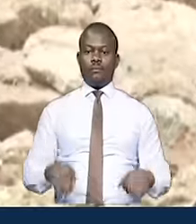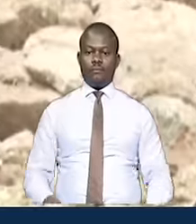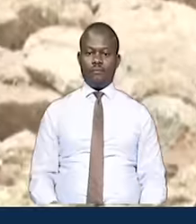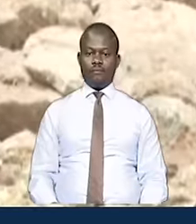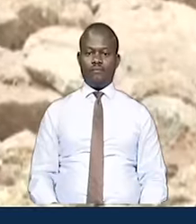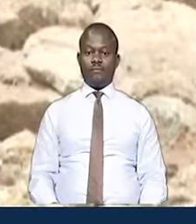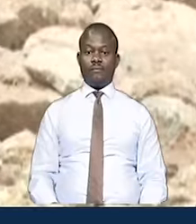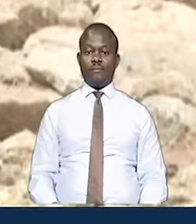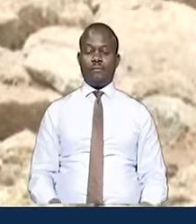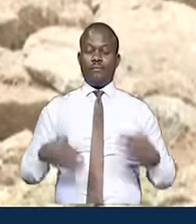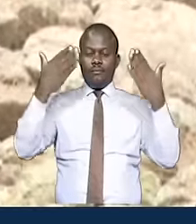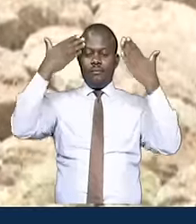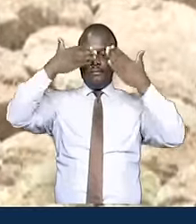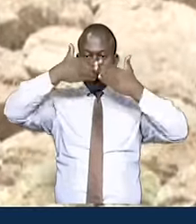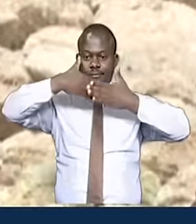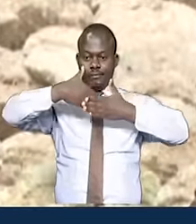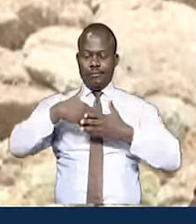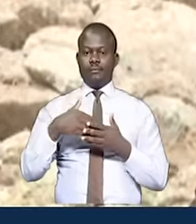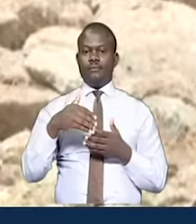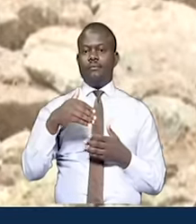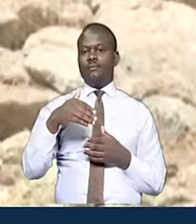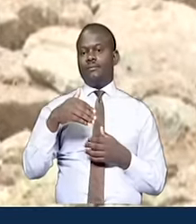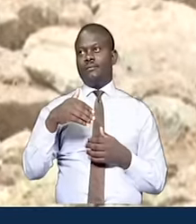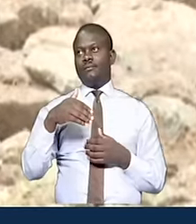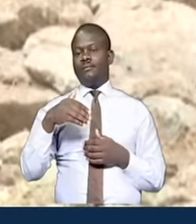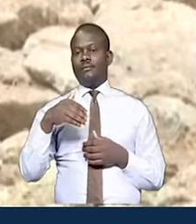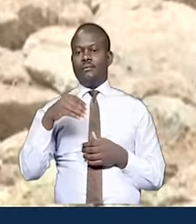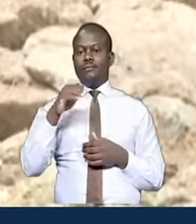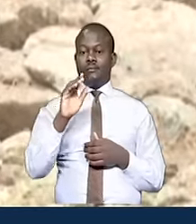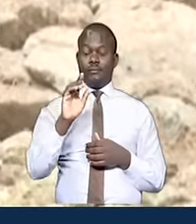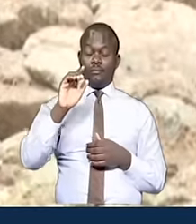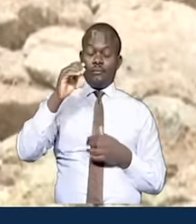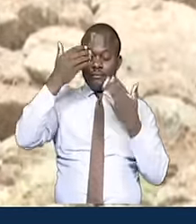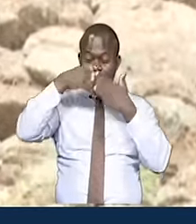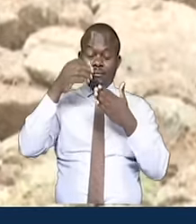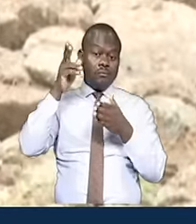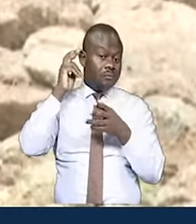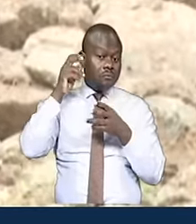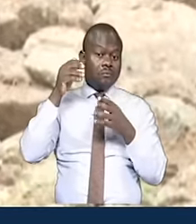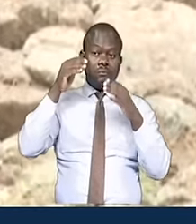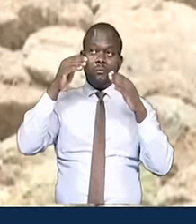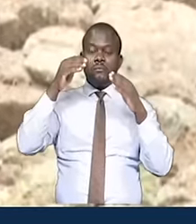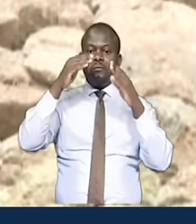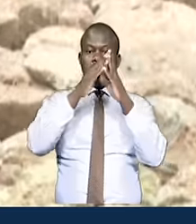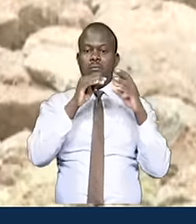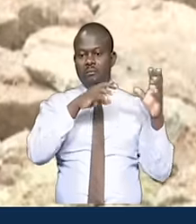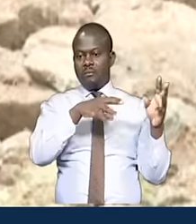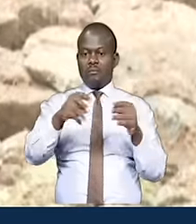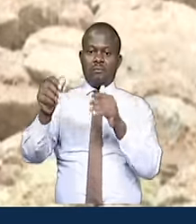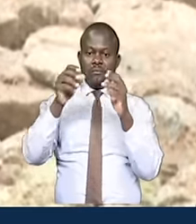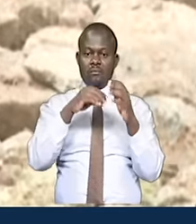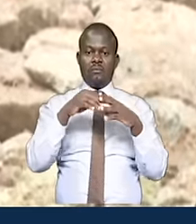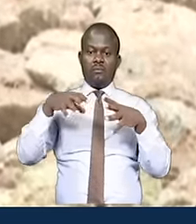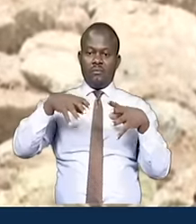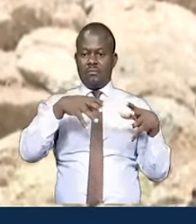Mu masaa saba z'ijoro turyamye tugiye kumva twumva inyuma y'inzu amabuye ari kumanuka, twumva ibyondo